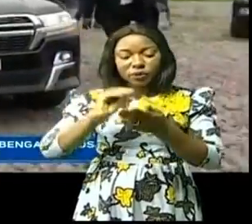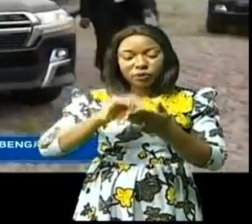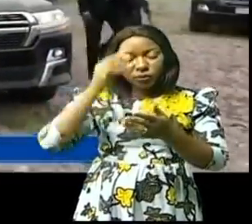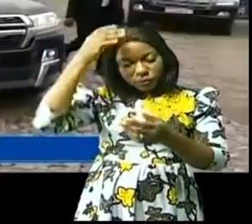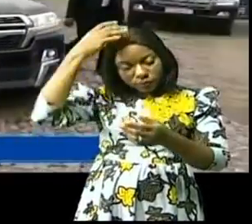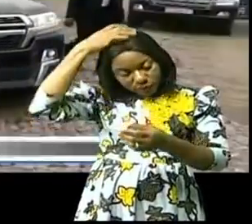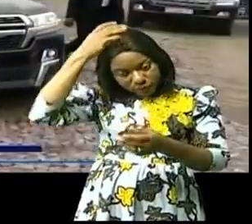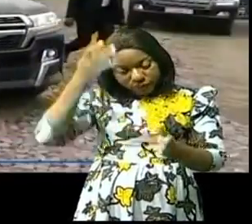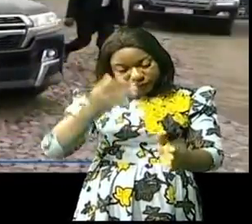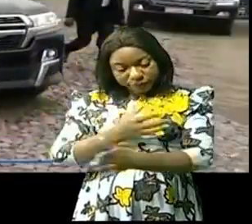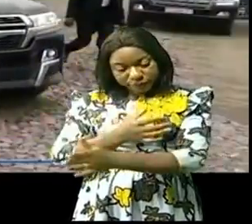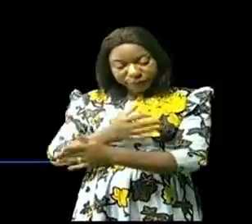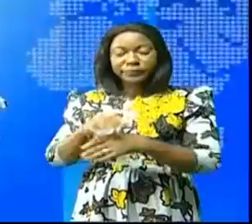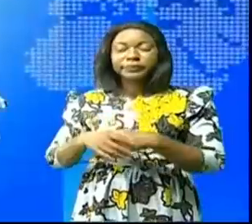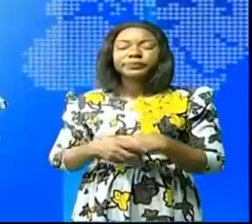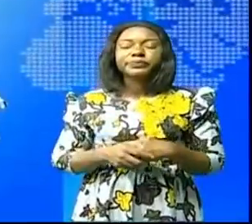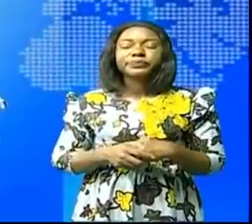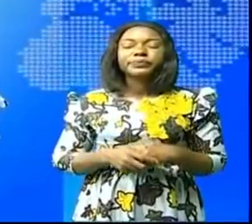du Congo.